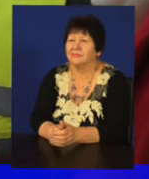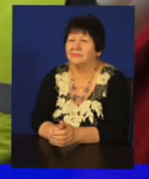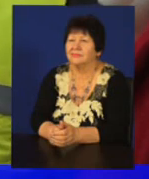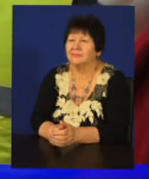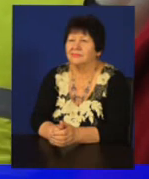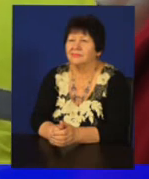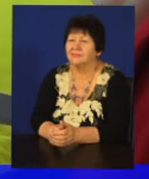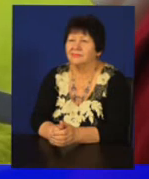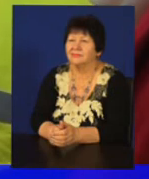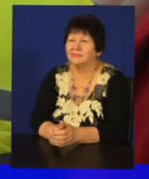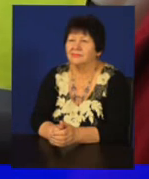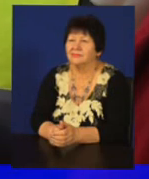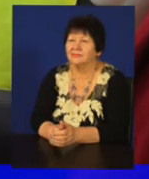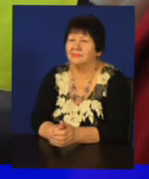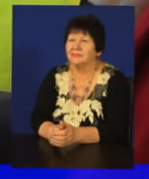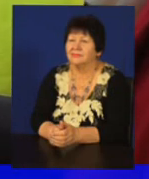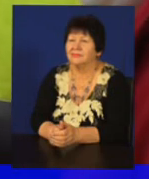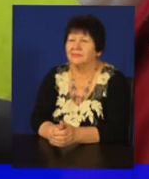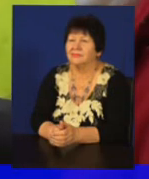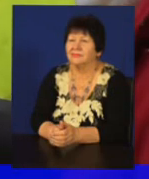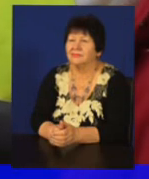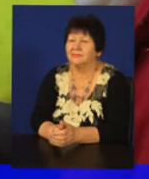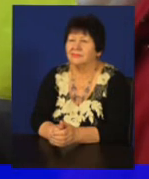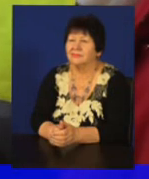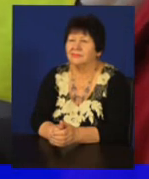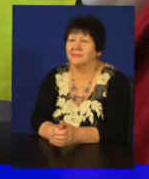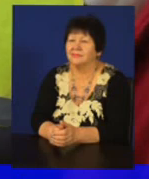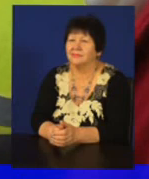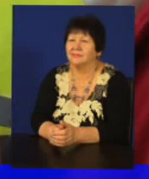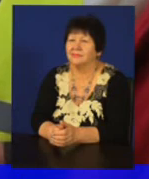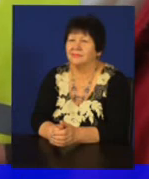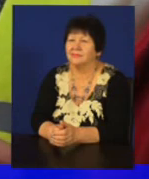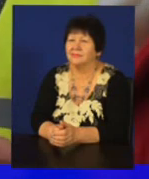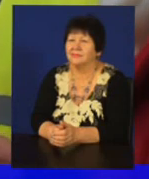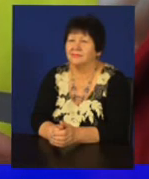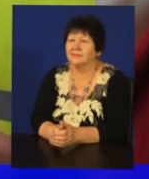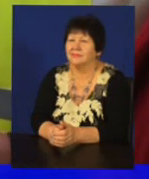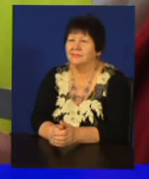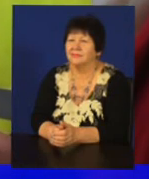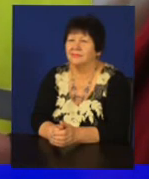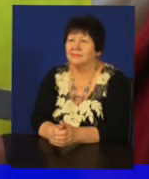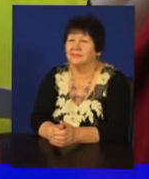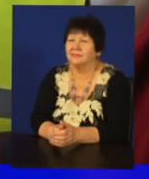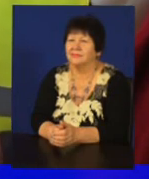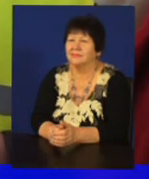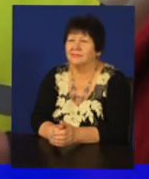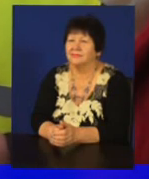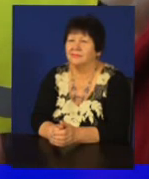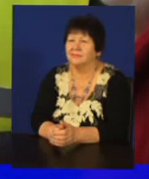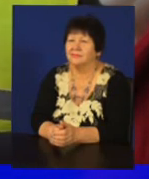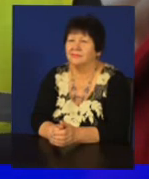will prevent the contamination of the environment. Și factorul uman. And also the human against the human. În momentul când